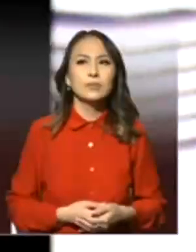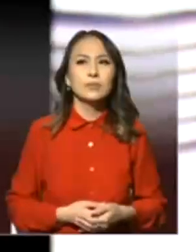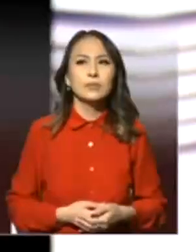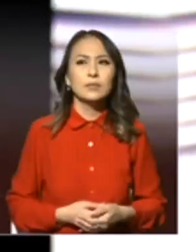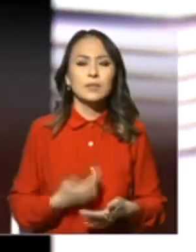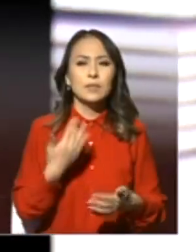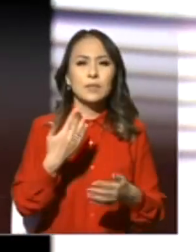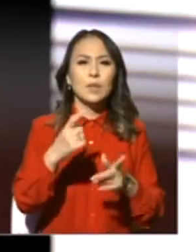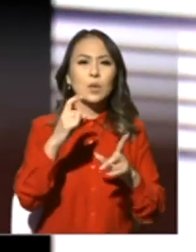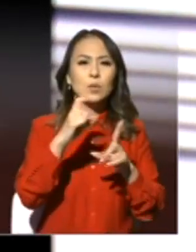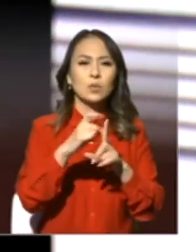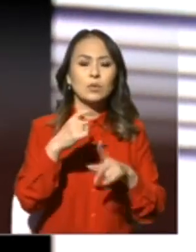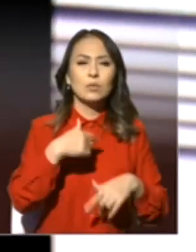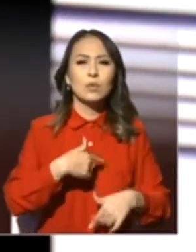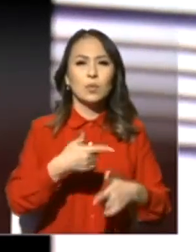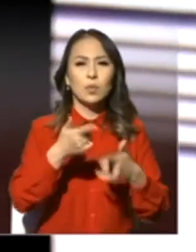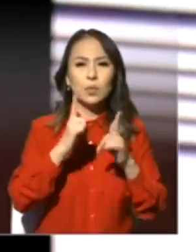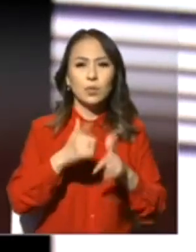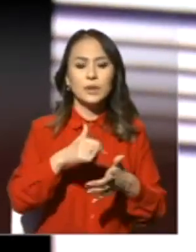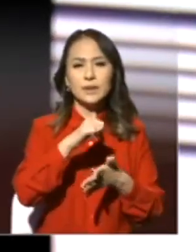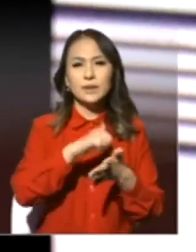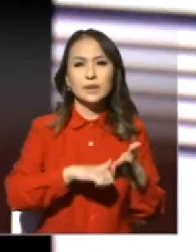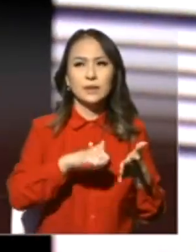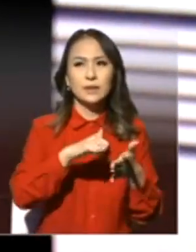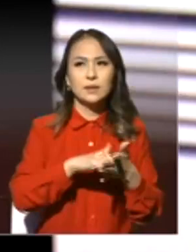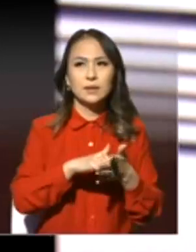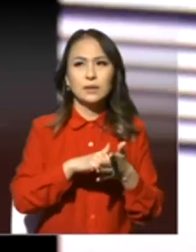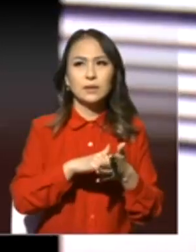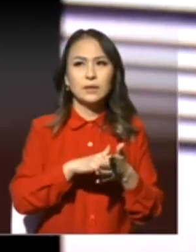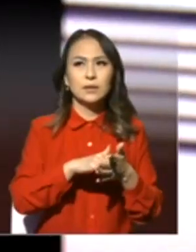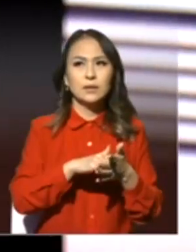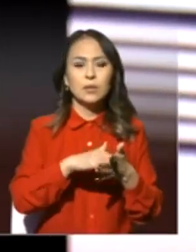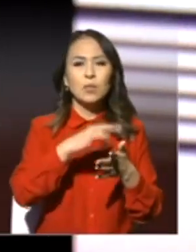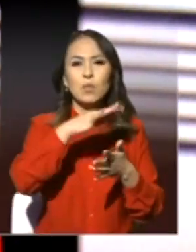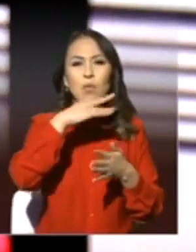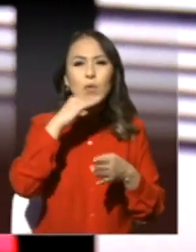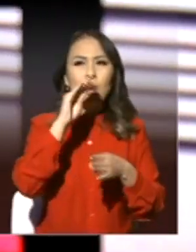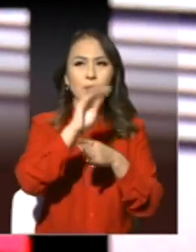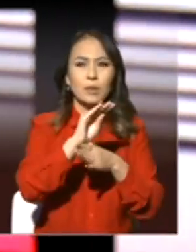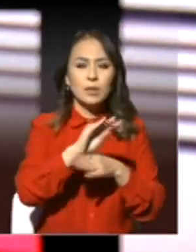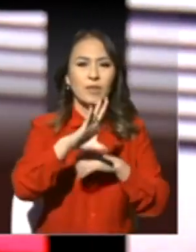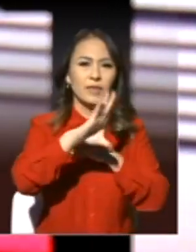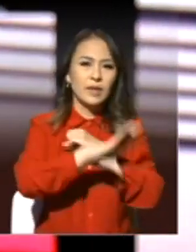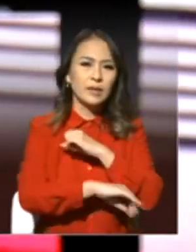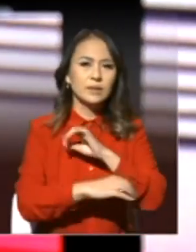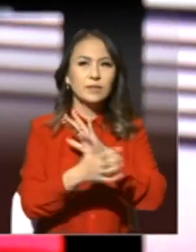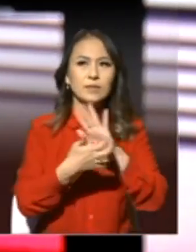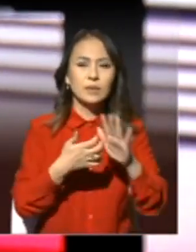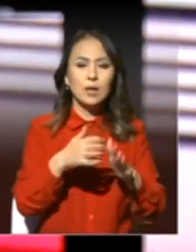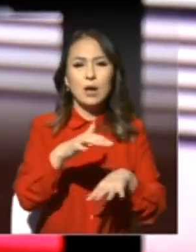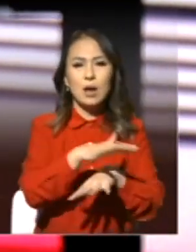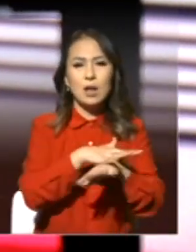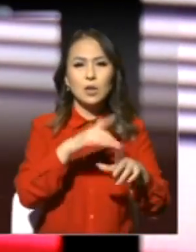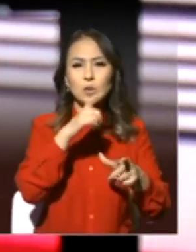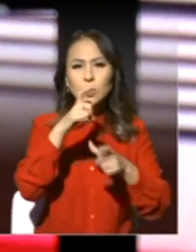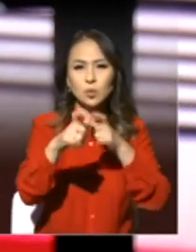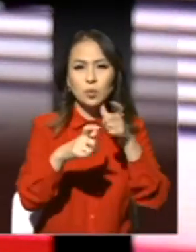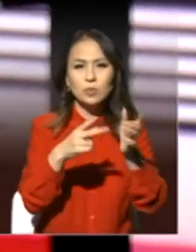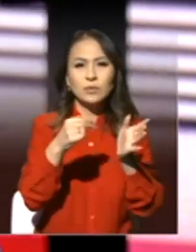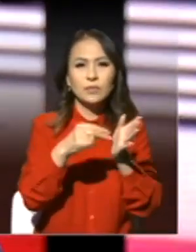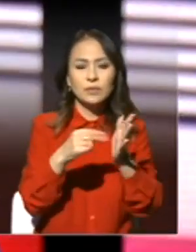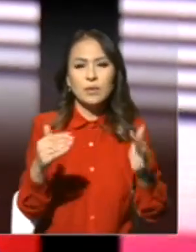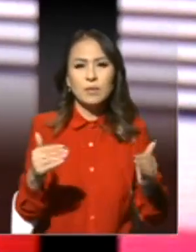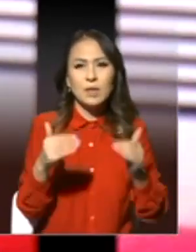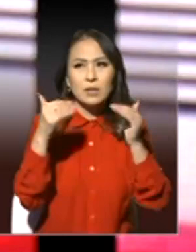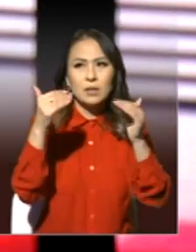сіздің сөзіңізге толық қосыламын. Өйткен себебі асыра береді, ол аяғында жетпей қалды. Бірақ халық шулап, баға осылай көтеріліп